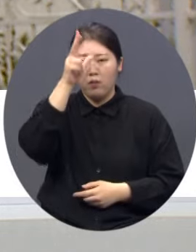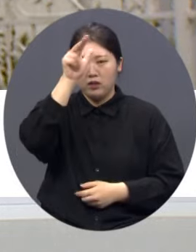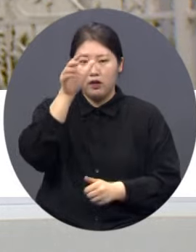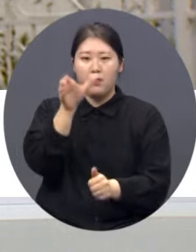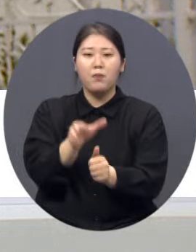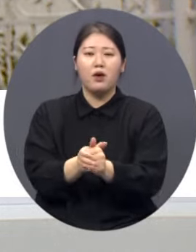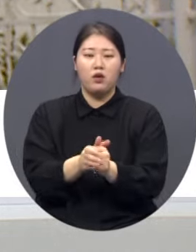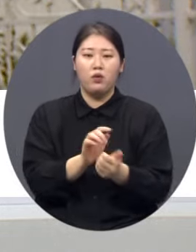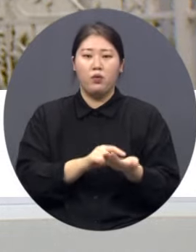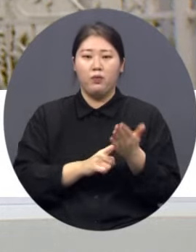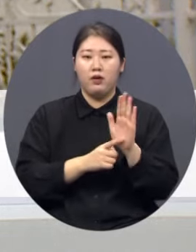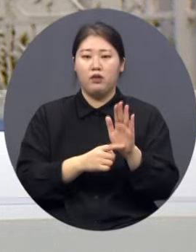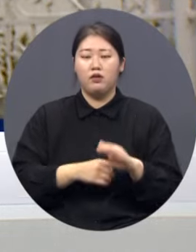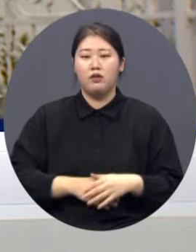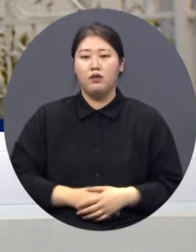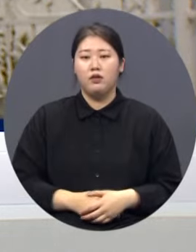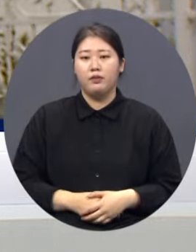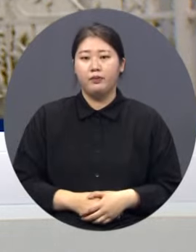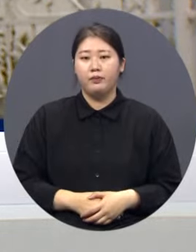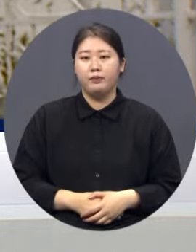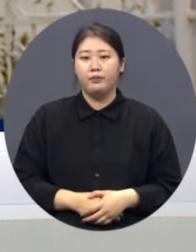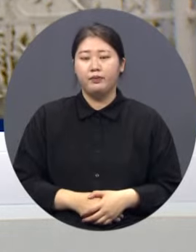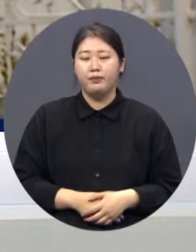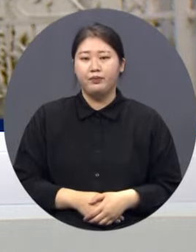했습니다 보도의 조인호